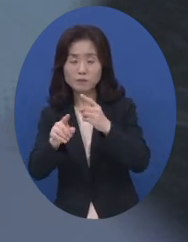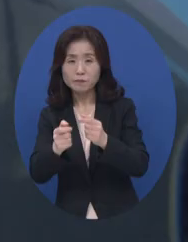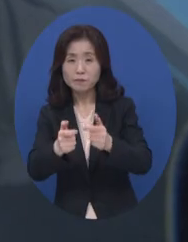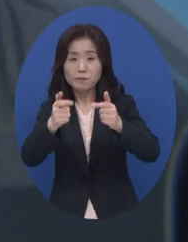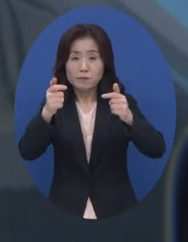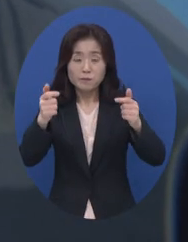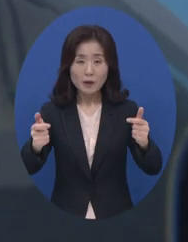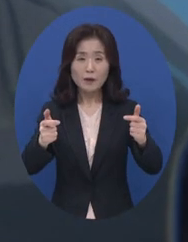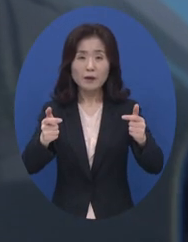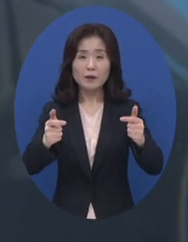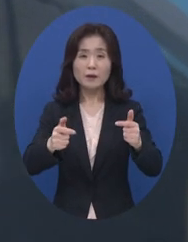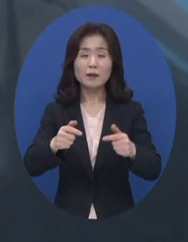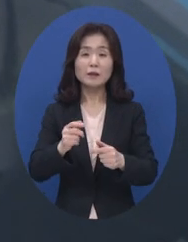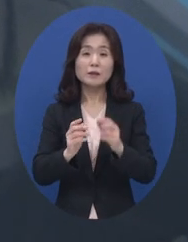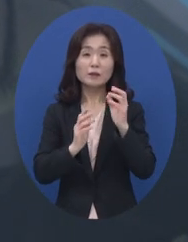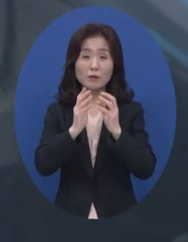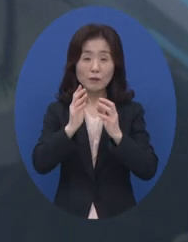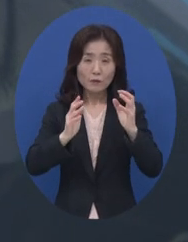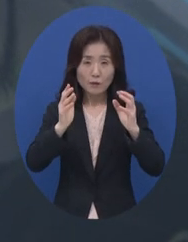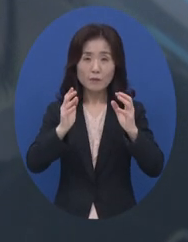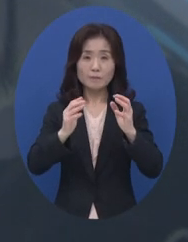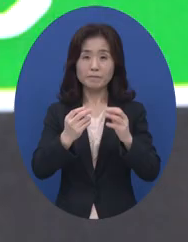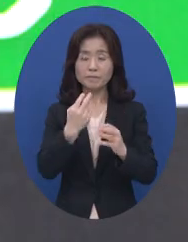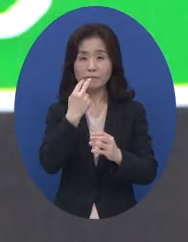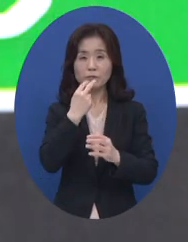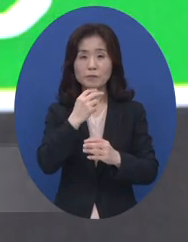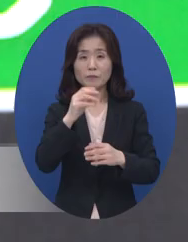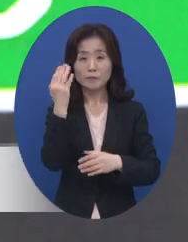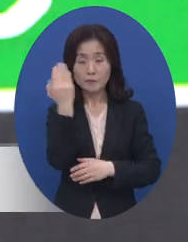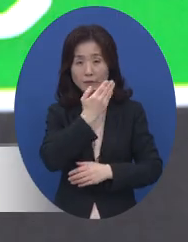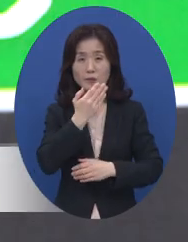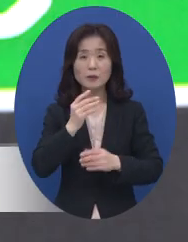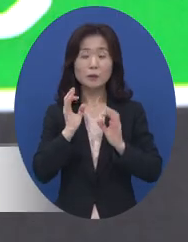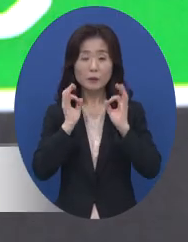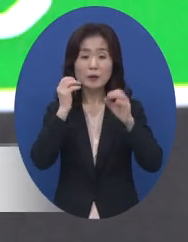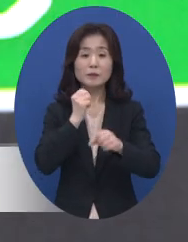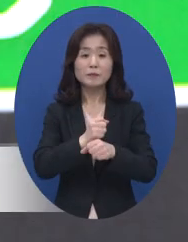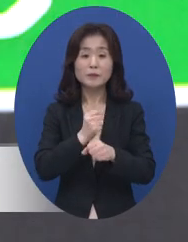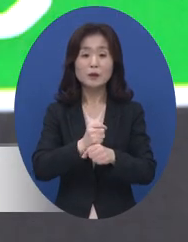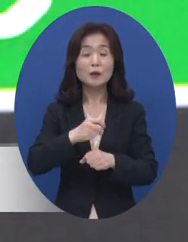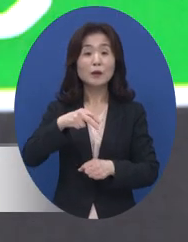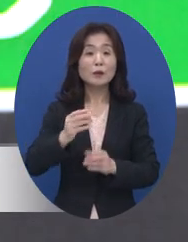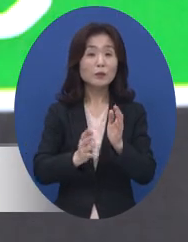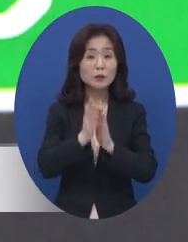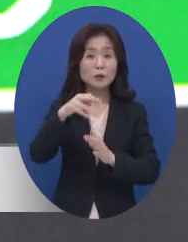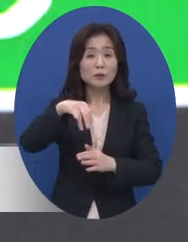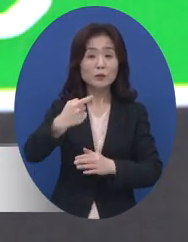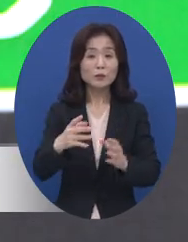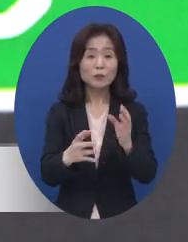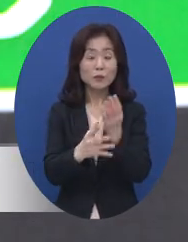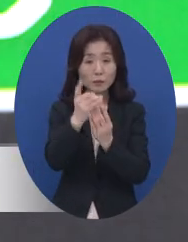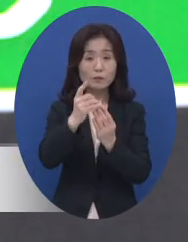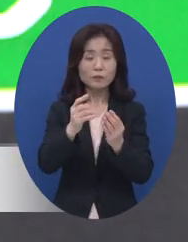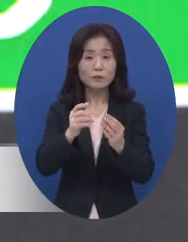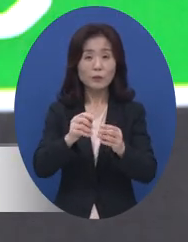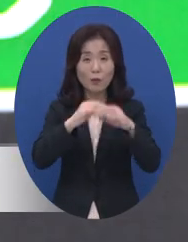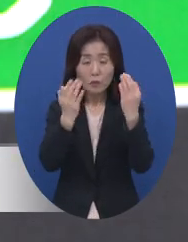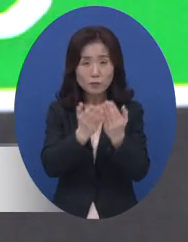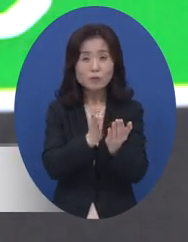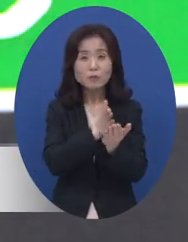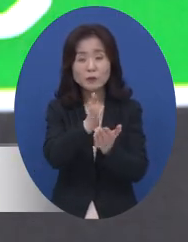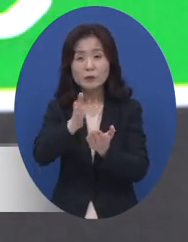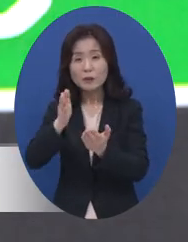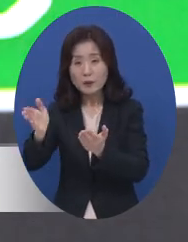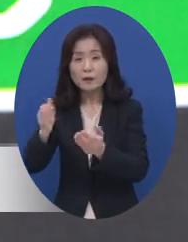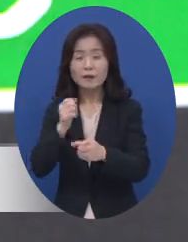을 위한 그린 모빌리티 에도 힘을 쏟습니다 이밖에도 도시 내 수소 활용이 가능한 전 분야의 수소를 적용하는